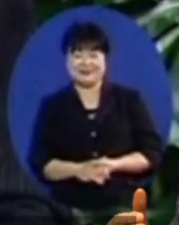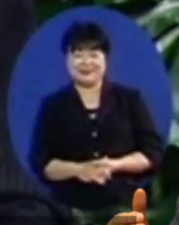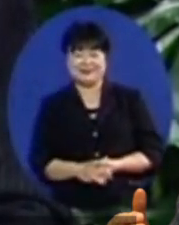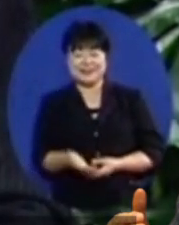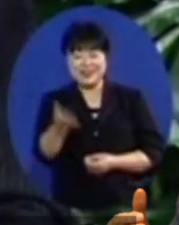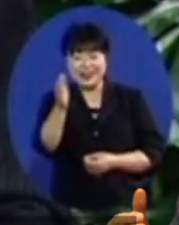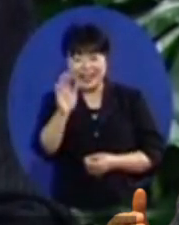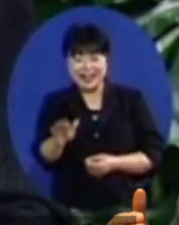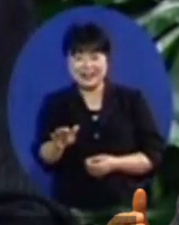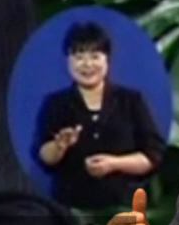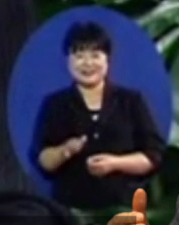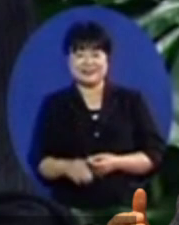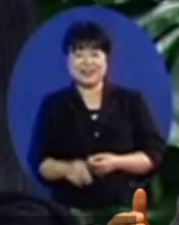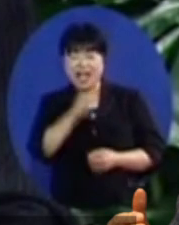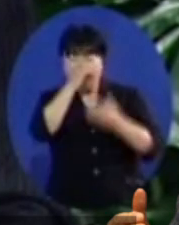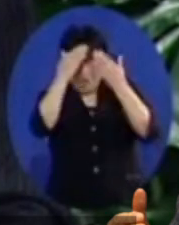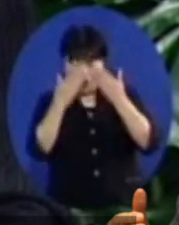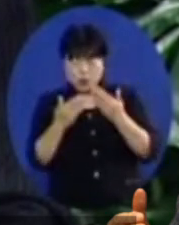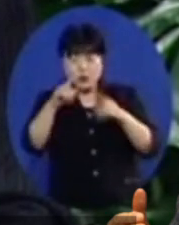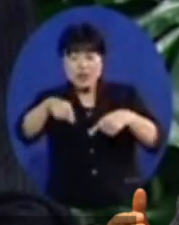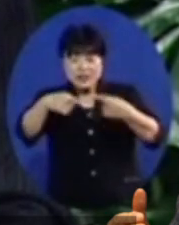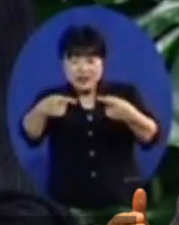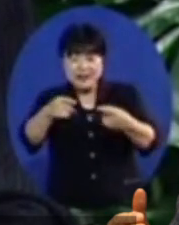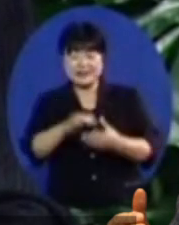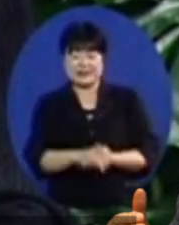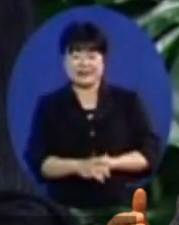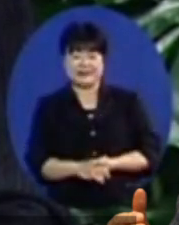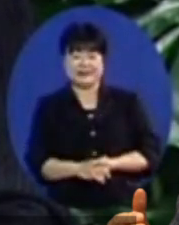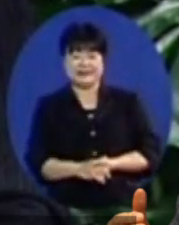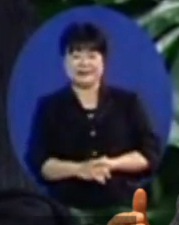그런데 이 교도소에 들어가 있는